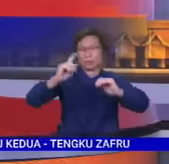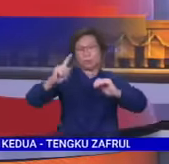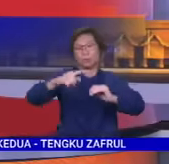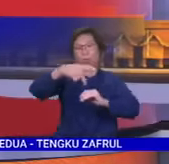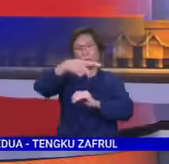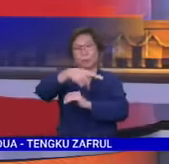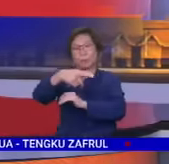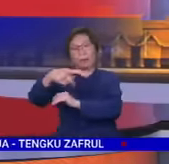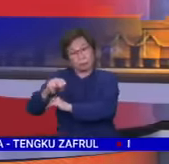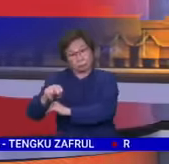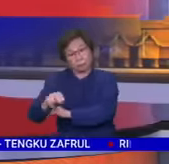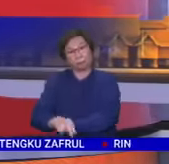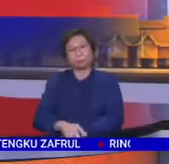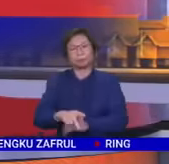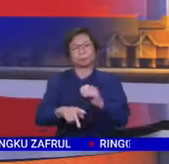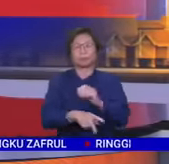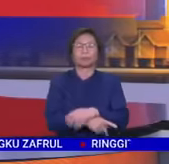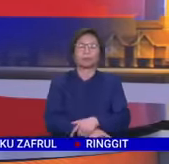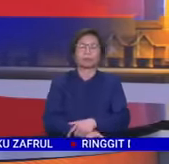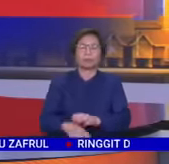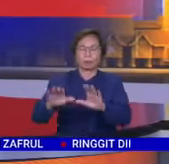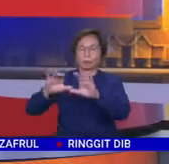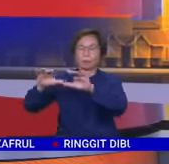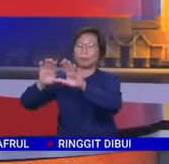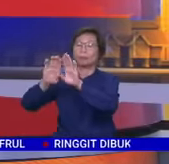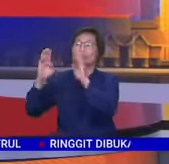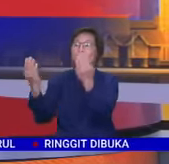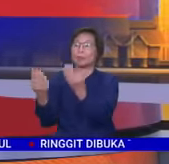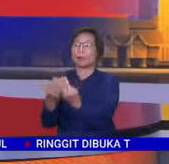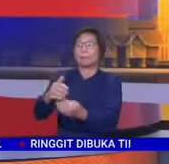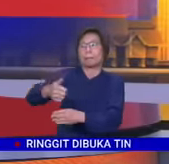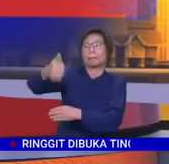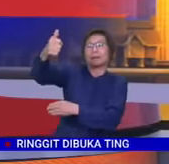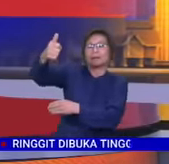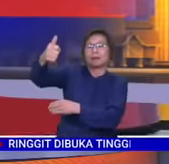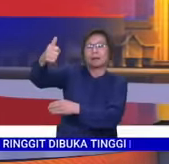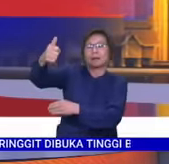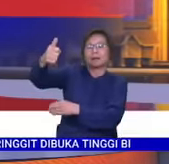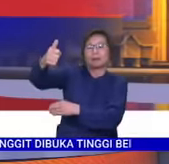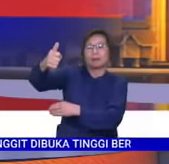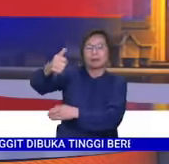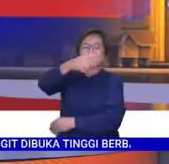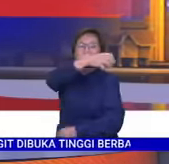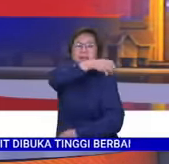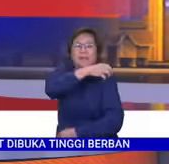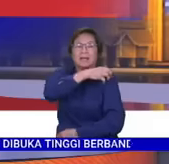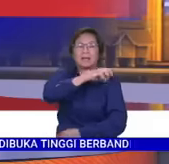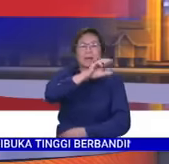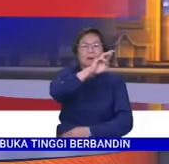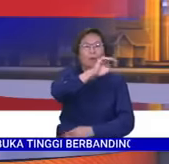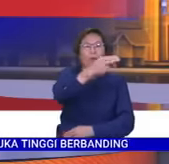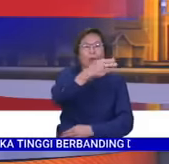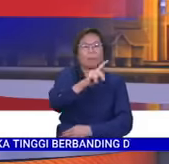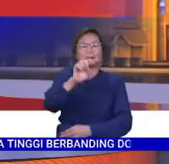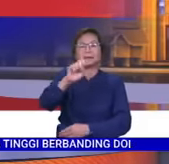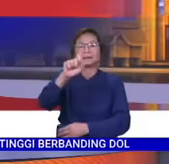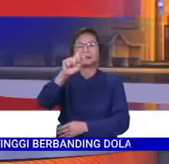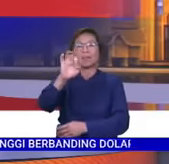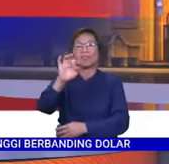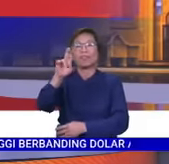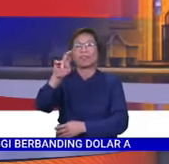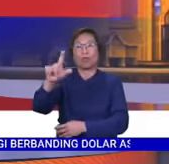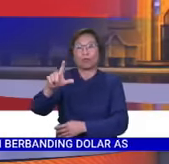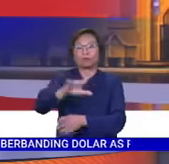pelan pemilihan negara menurut paling mabrey pertama ifantri Malaysia free Jenderal Muhammad Syaiful Islam Bahrun